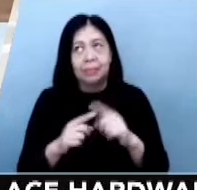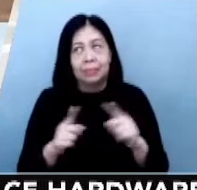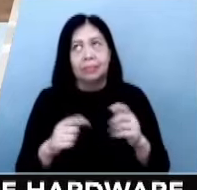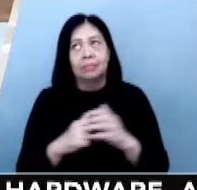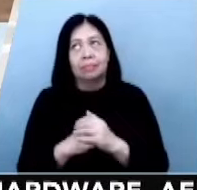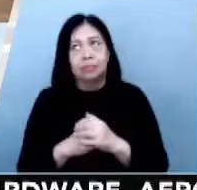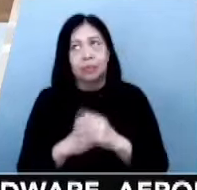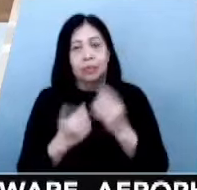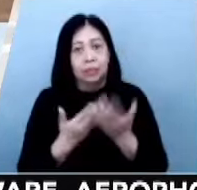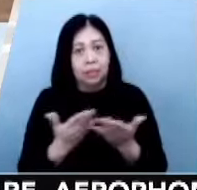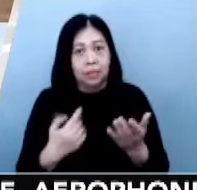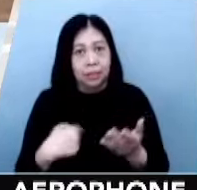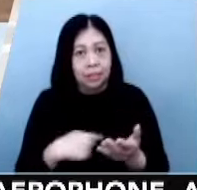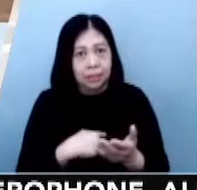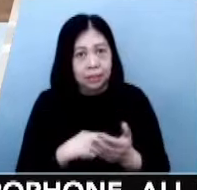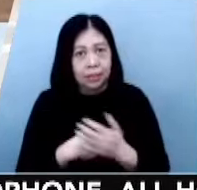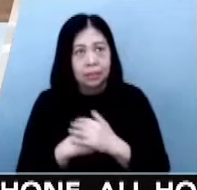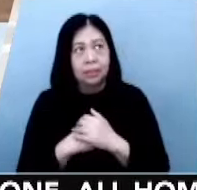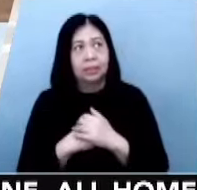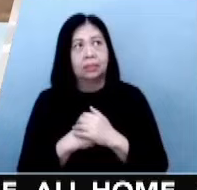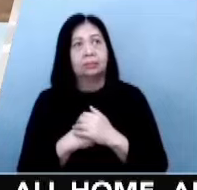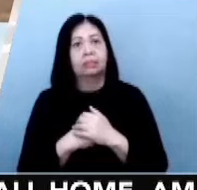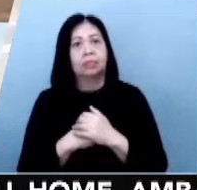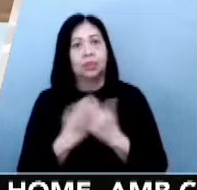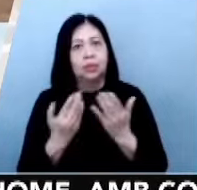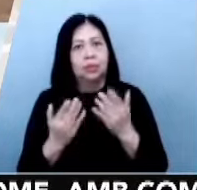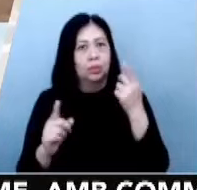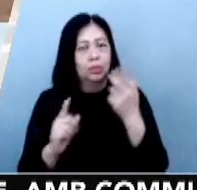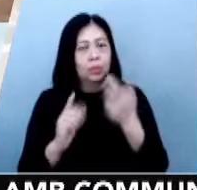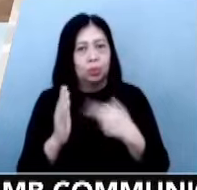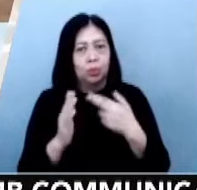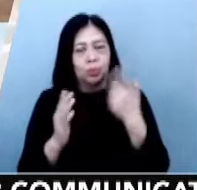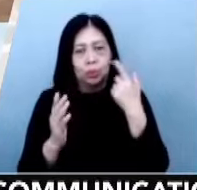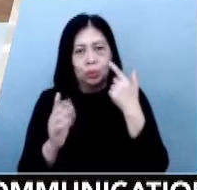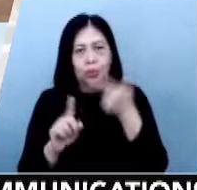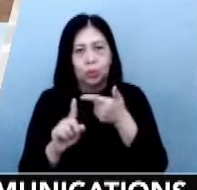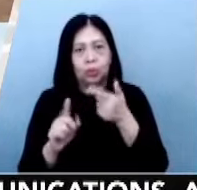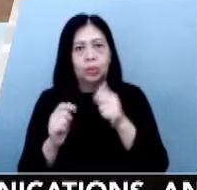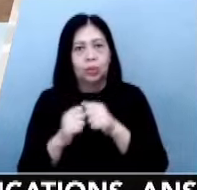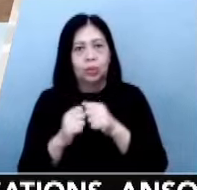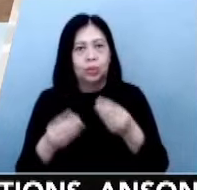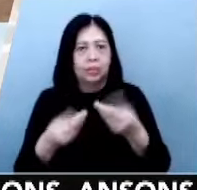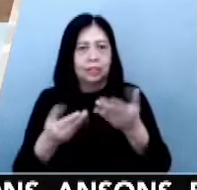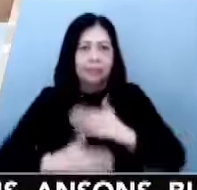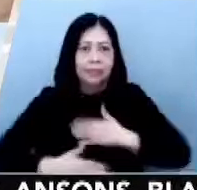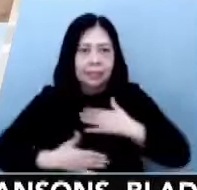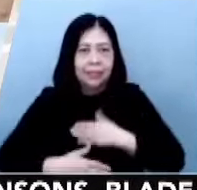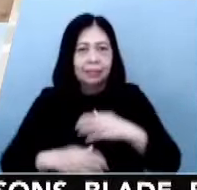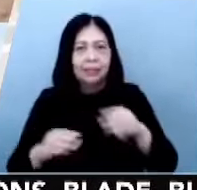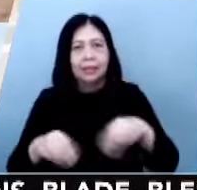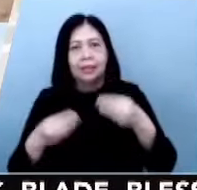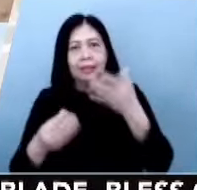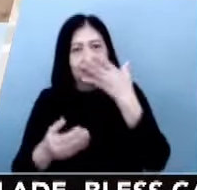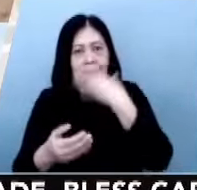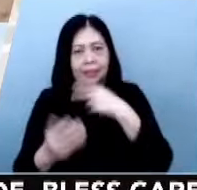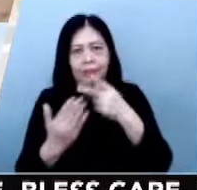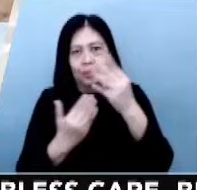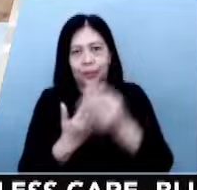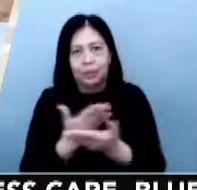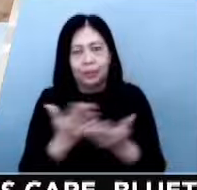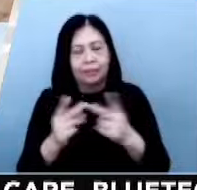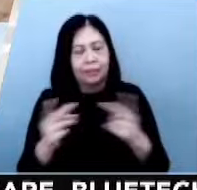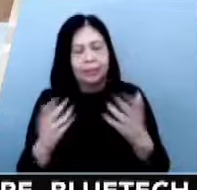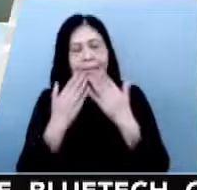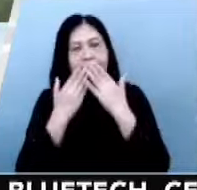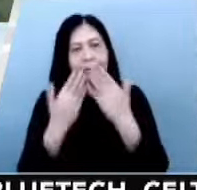us, ang goal naman namin is to entertain people, makapagbigay po ng magandang programa sa kanila. We're just very grateful sa